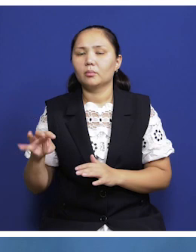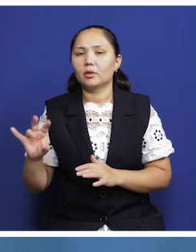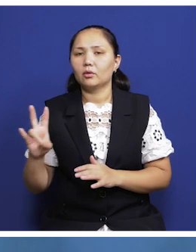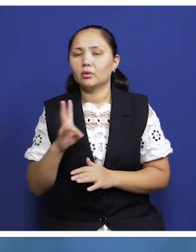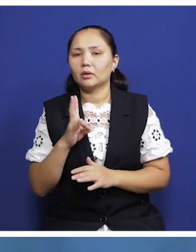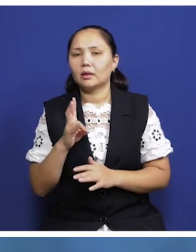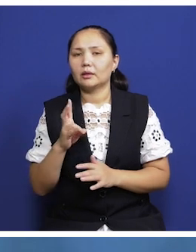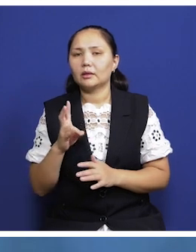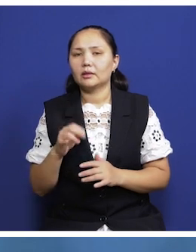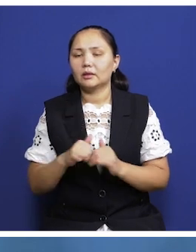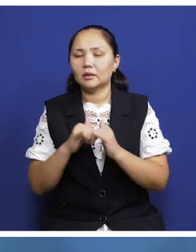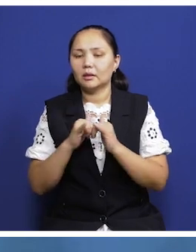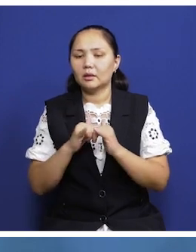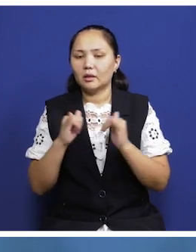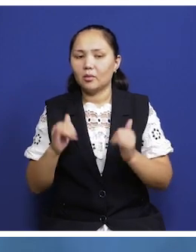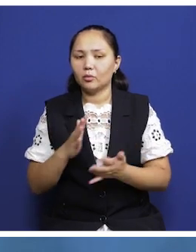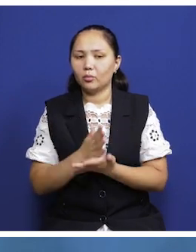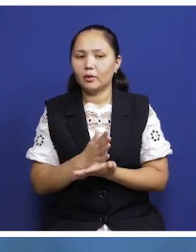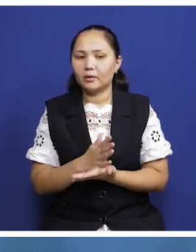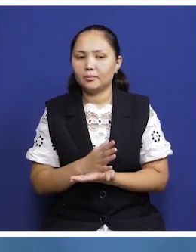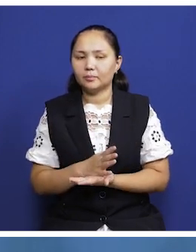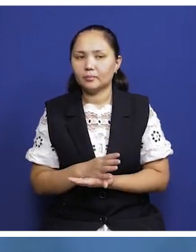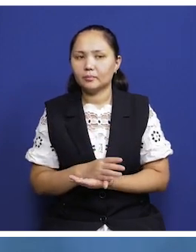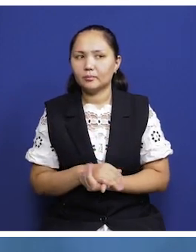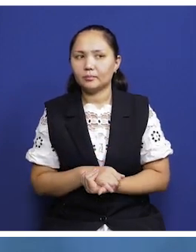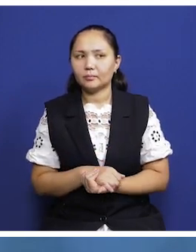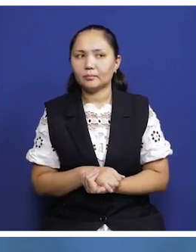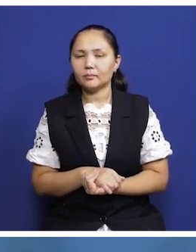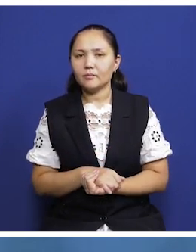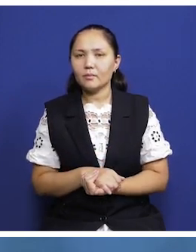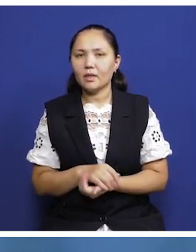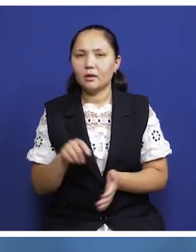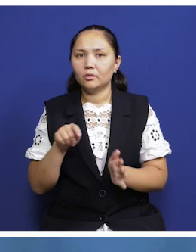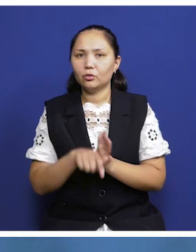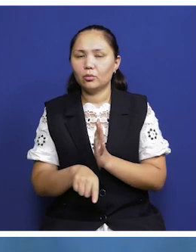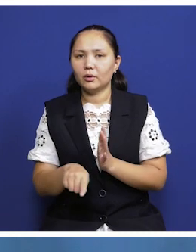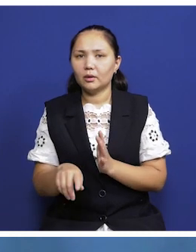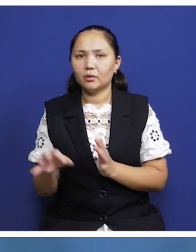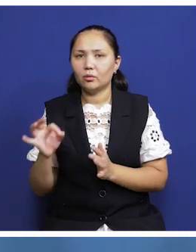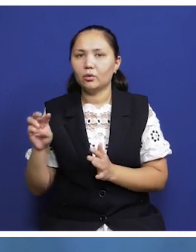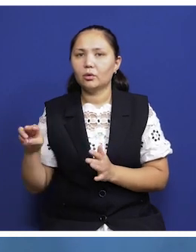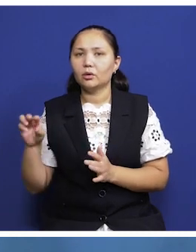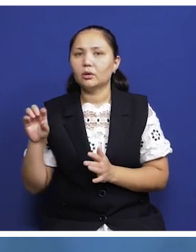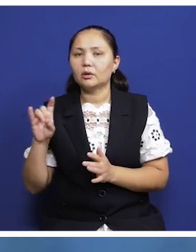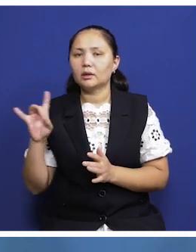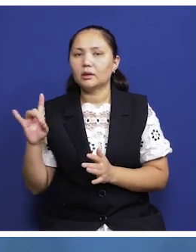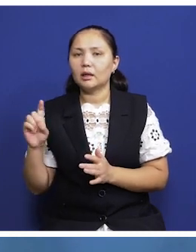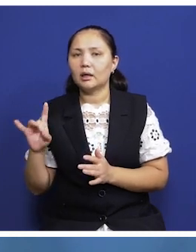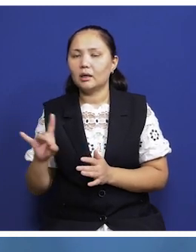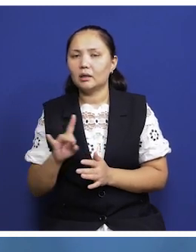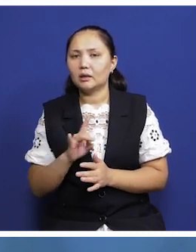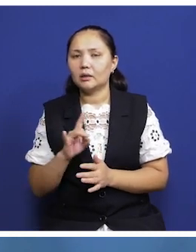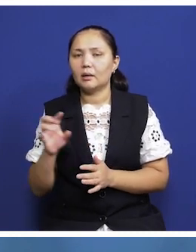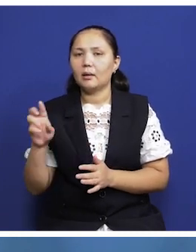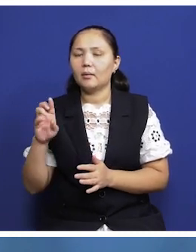жылмен салыстырғанда түсетін түсім одан кем болмау керек деп. Ең төменгі отырғанда бізде Байдыбекте болып отыр. Халық санында